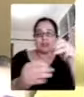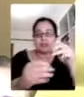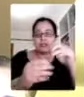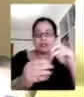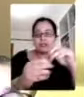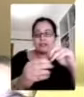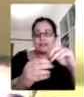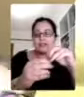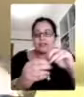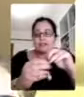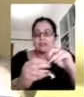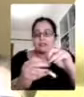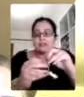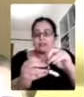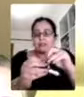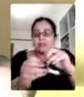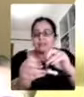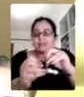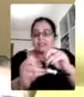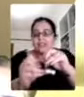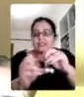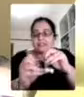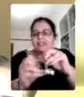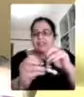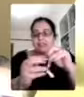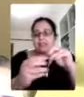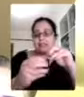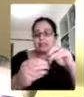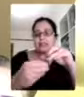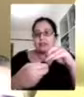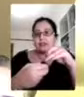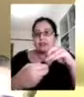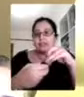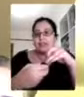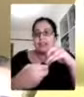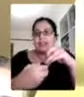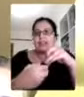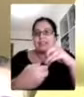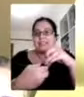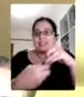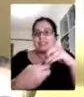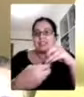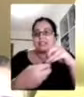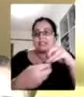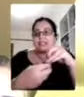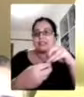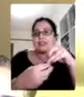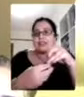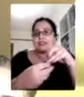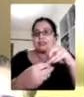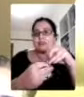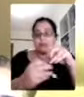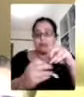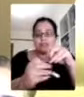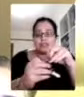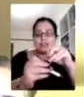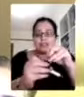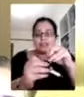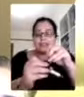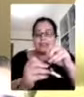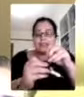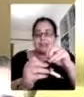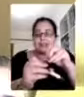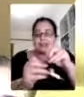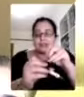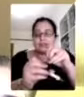yok. Ve bilmem fi tarihinden kalma ürünler. Hani kaliteli bir şeyler arıyorum. O